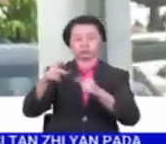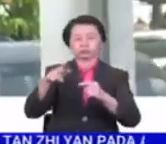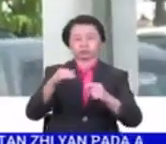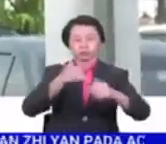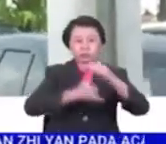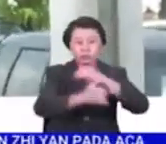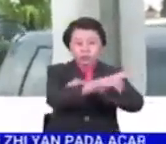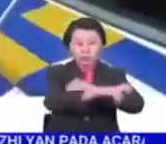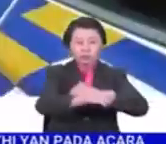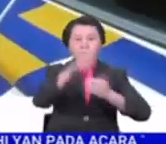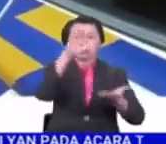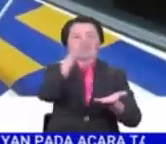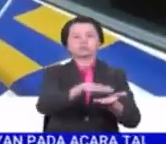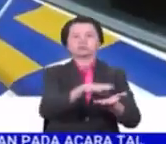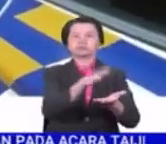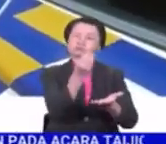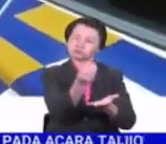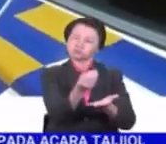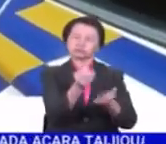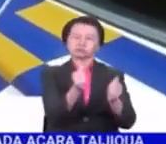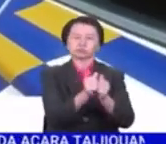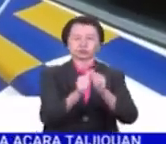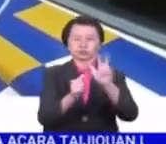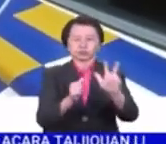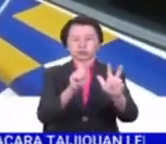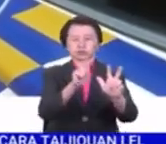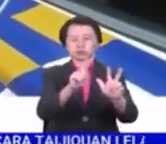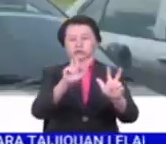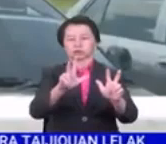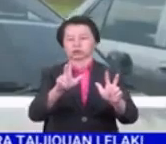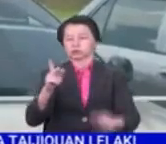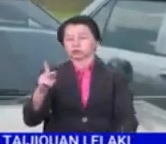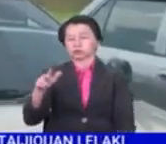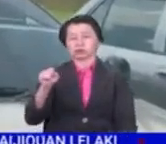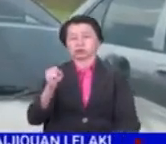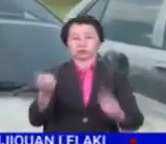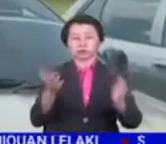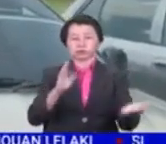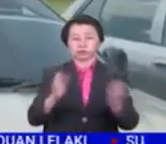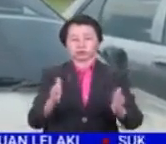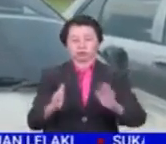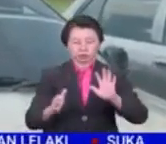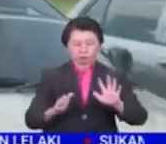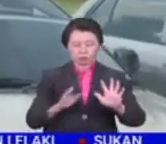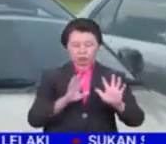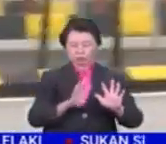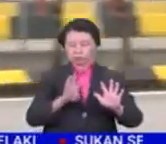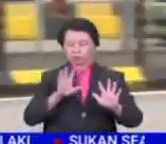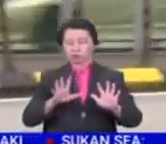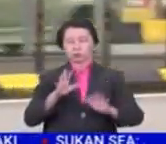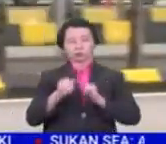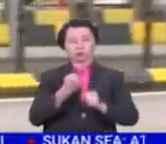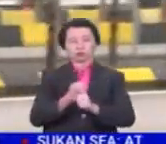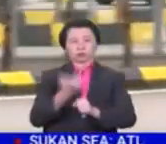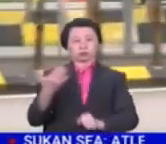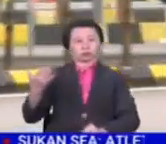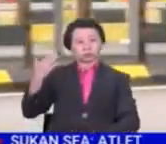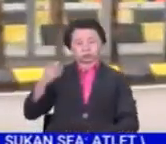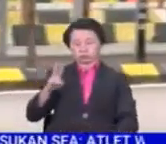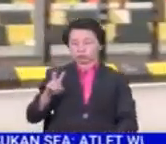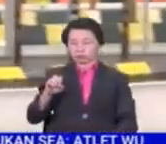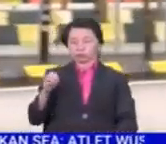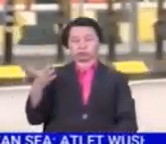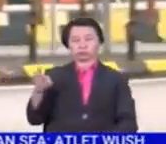rumah turun menjaga dengan mencatatkan 313 Chase berbanding 545 pada